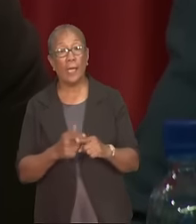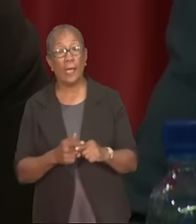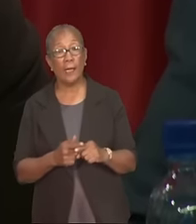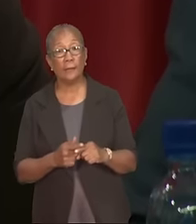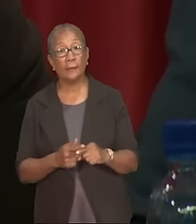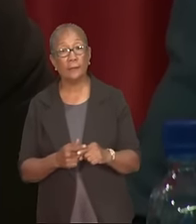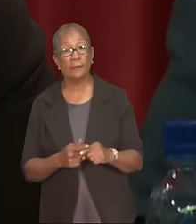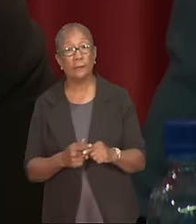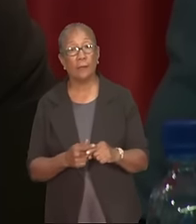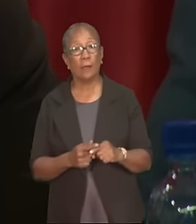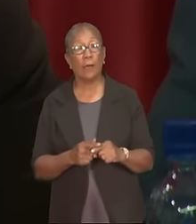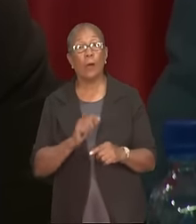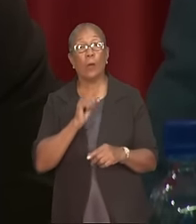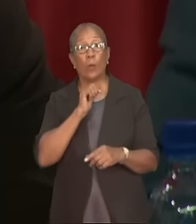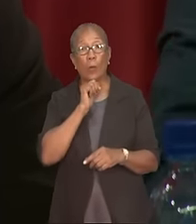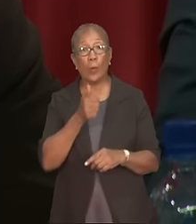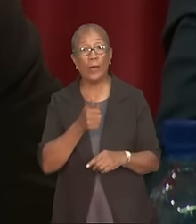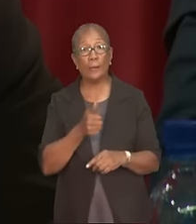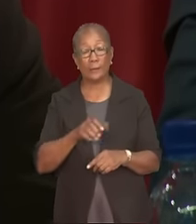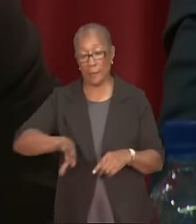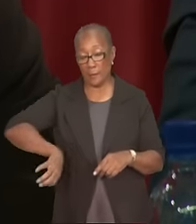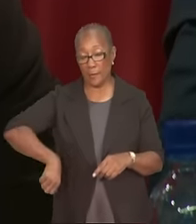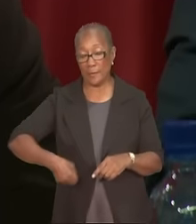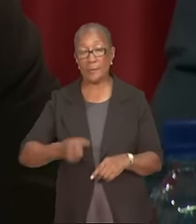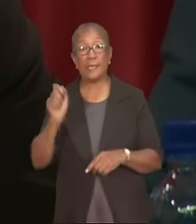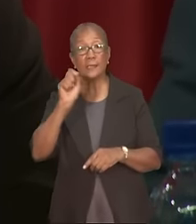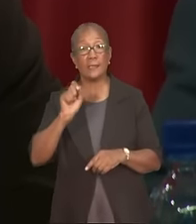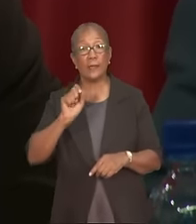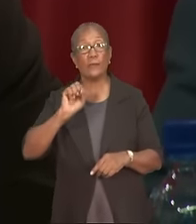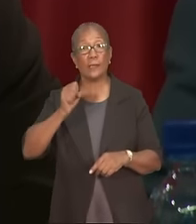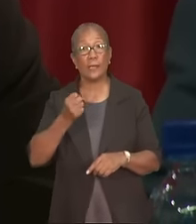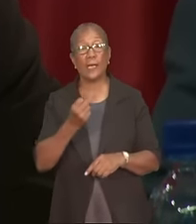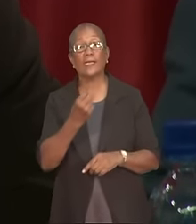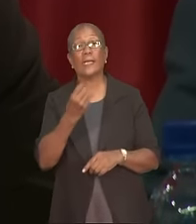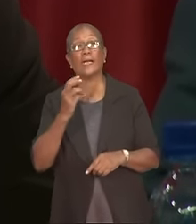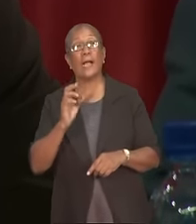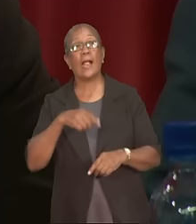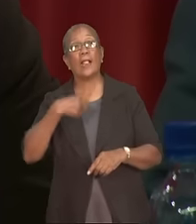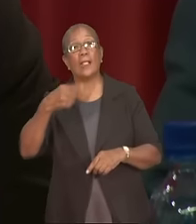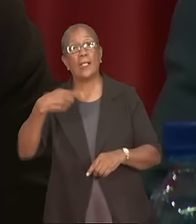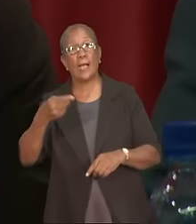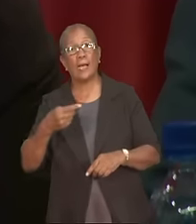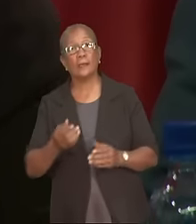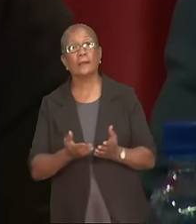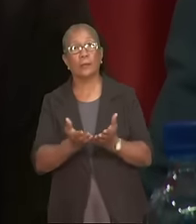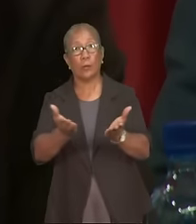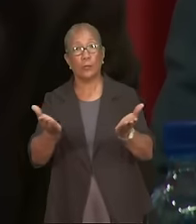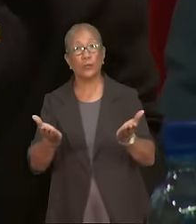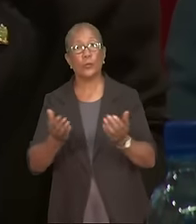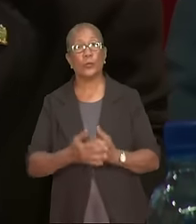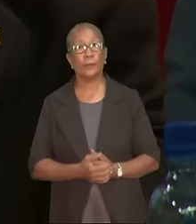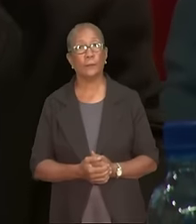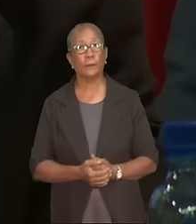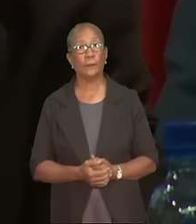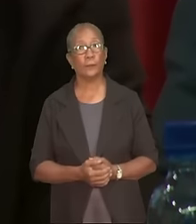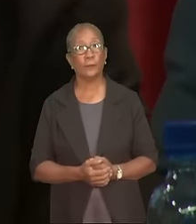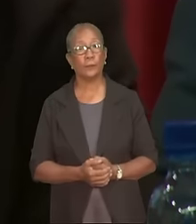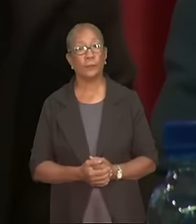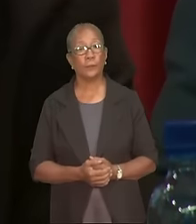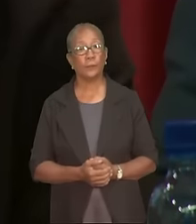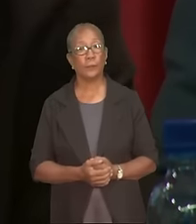de misdaadcijfers, kan ik ze later wel opsturen aan de media, aan het medium.